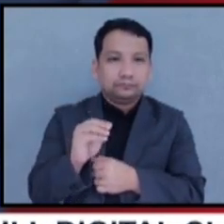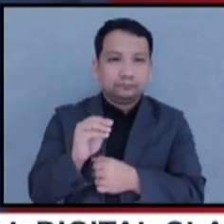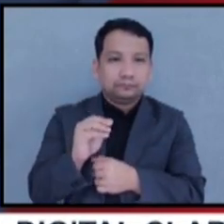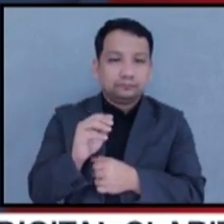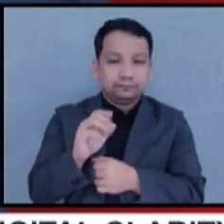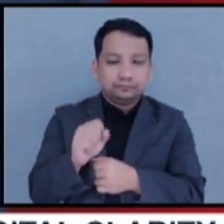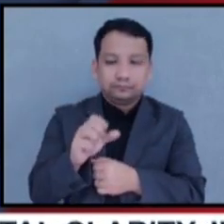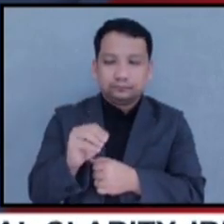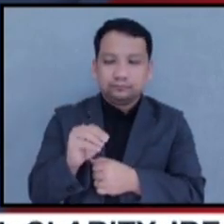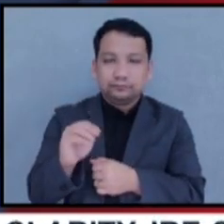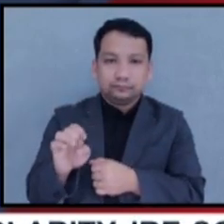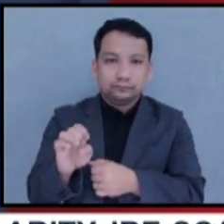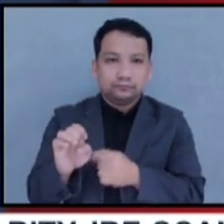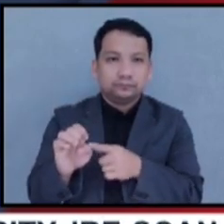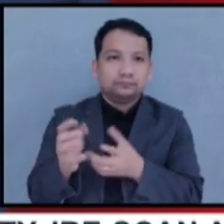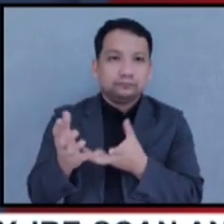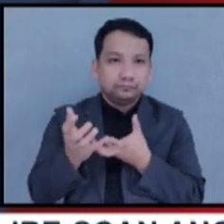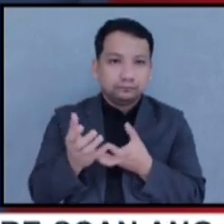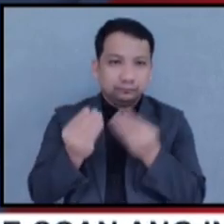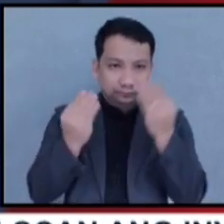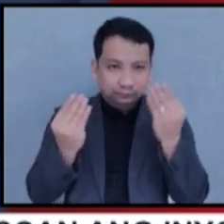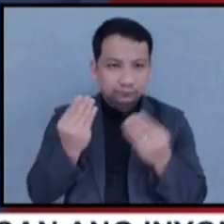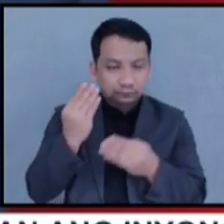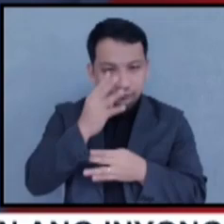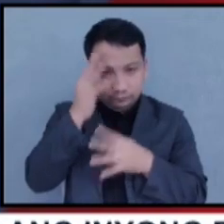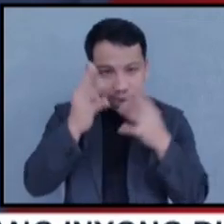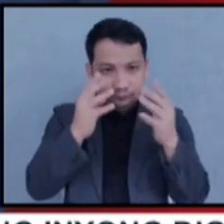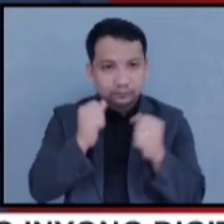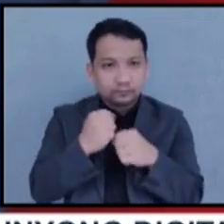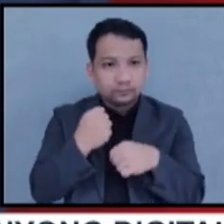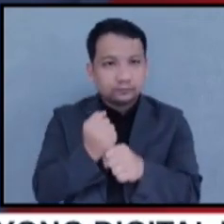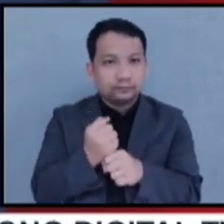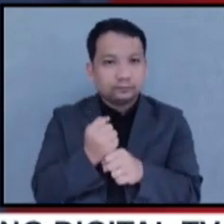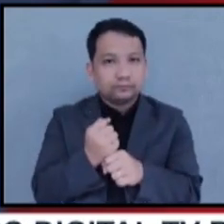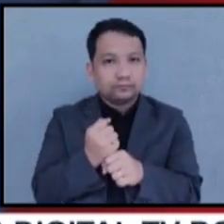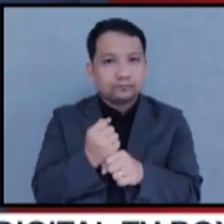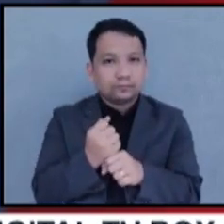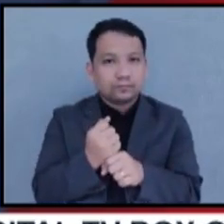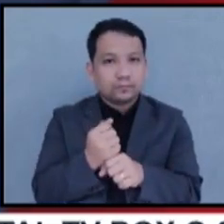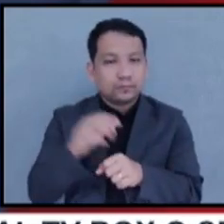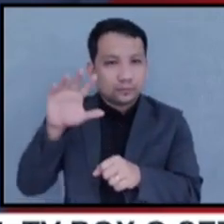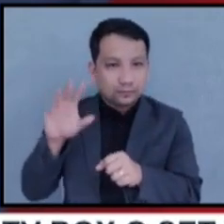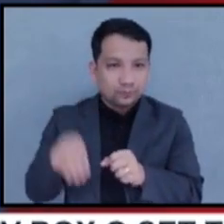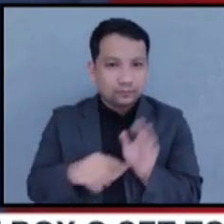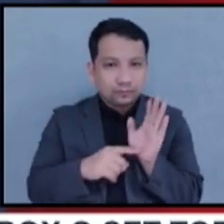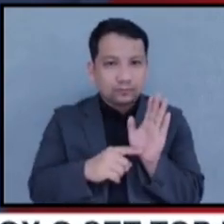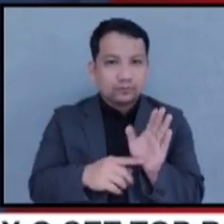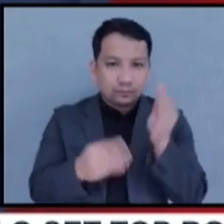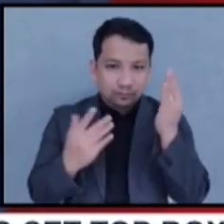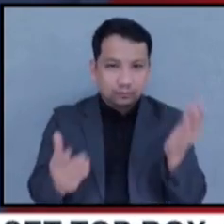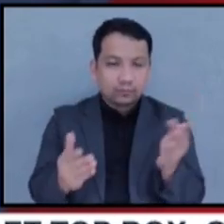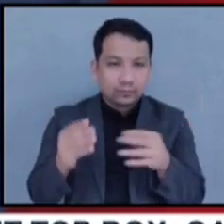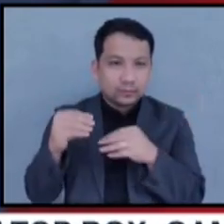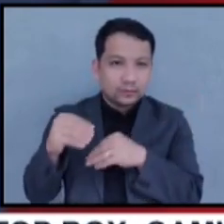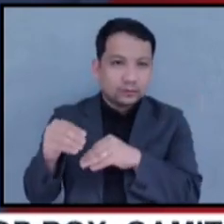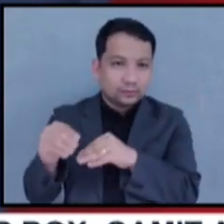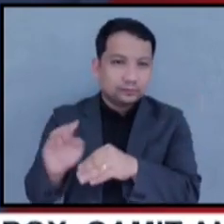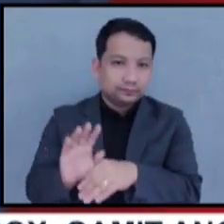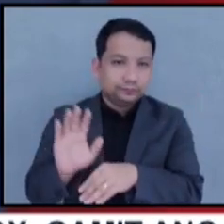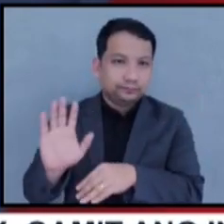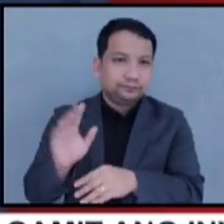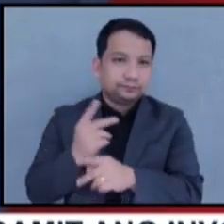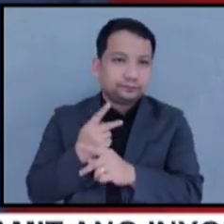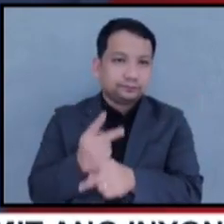to explore more opportunities para mag-create ng distinct niche nila sa larangan po ng pagmamarket ng